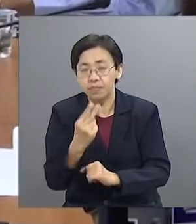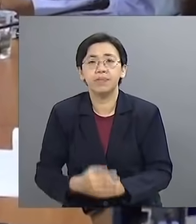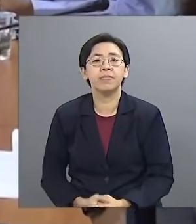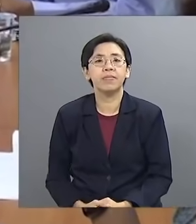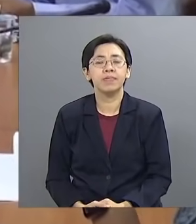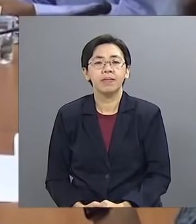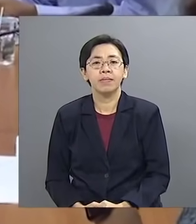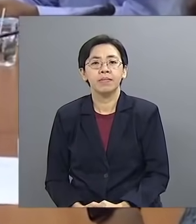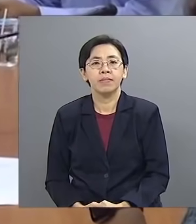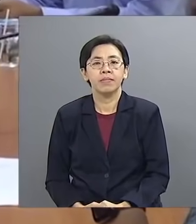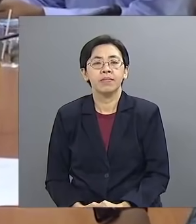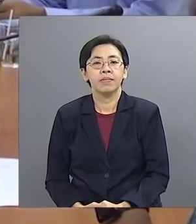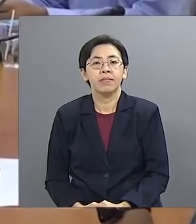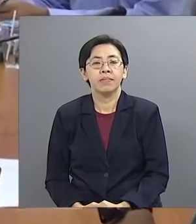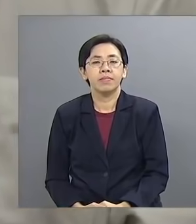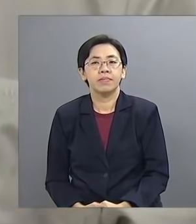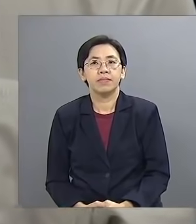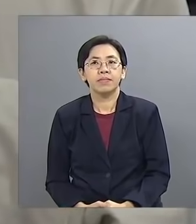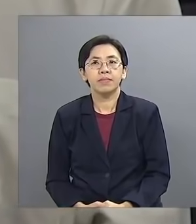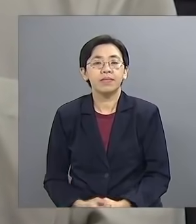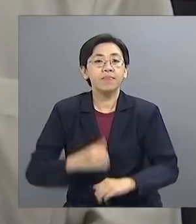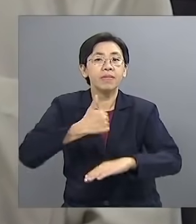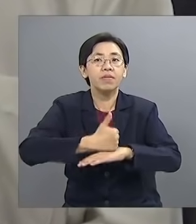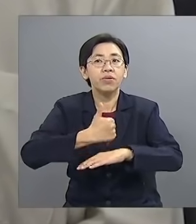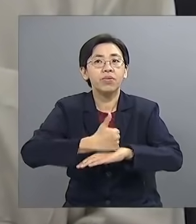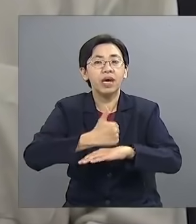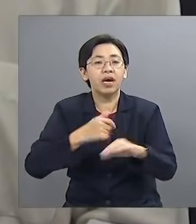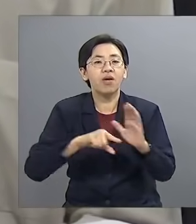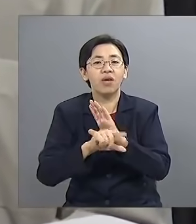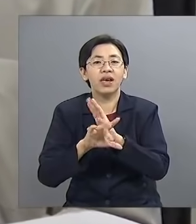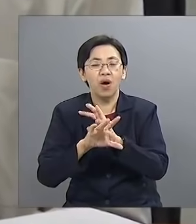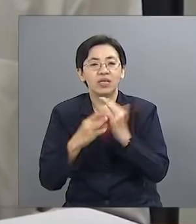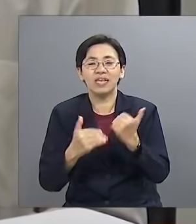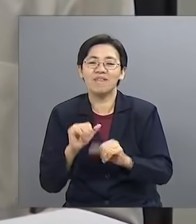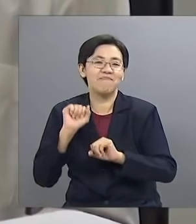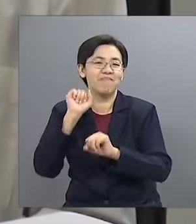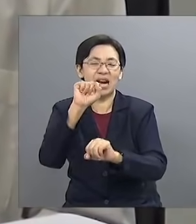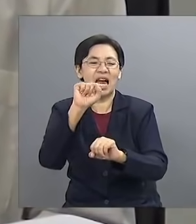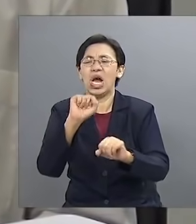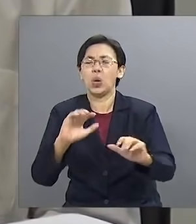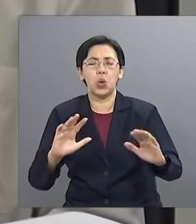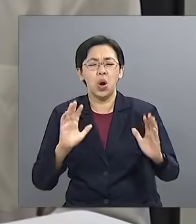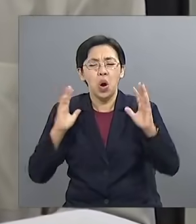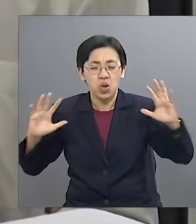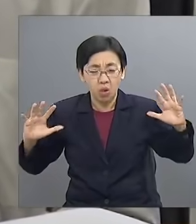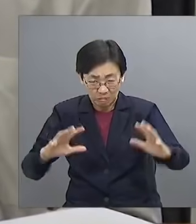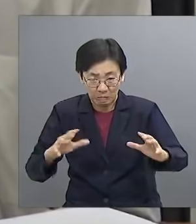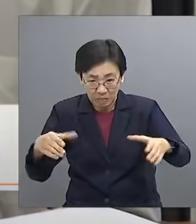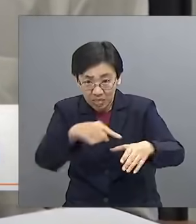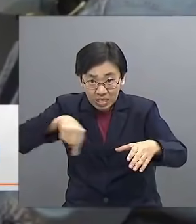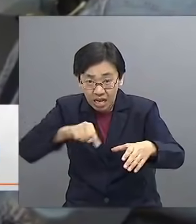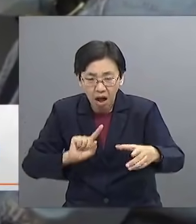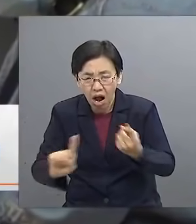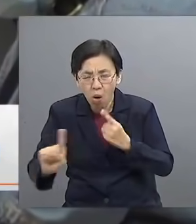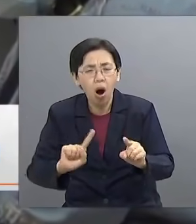นายชานะเอี่ยมแสงผู้ว่าราชการจังหวัดระยองค่ะไม่ประกาศล็อกดาวน์จังหวัดนะคะแต่มีประกาศเพิ่มมาตรการ